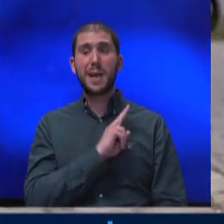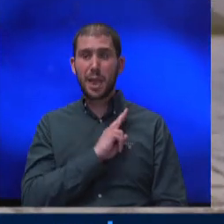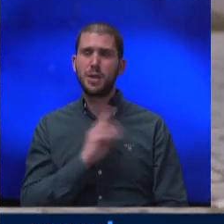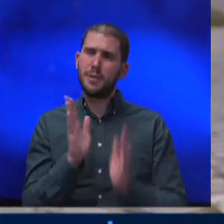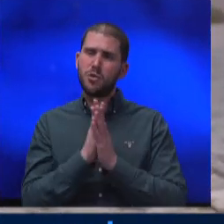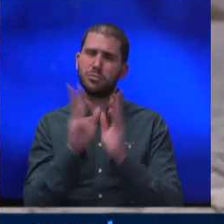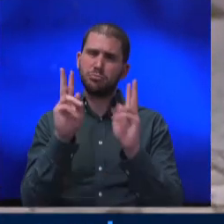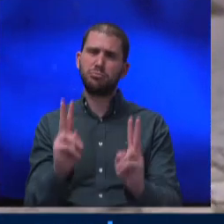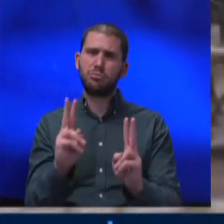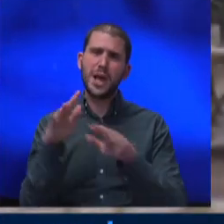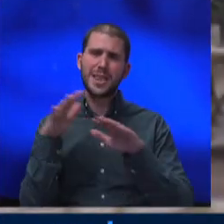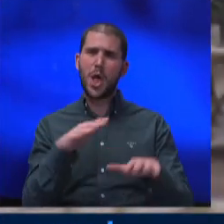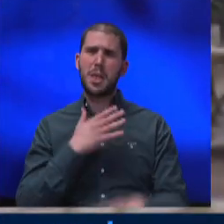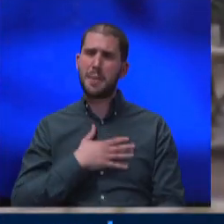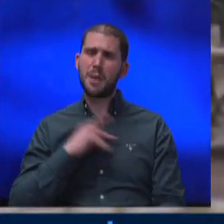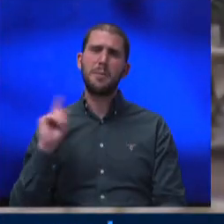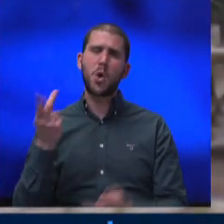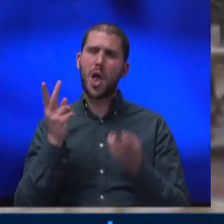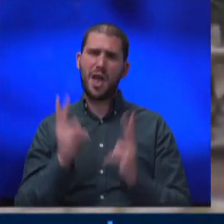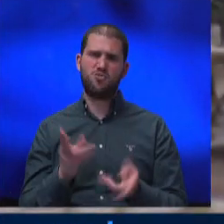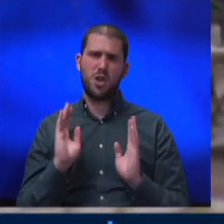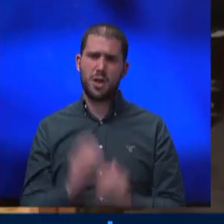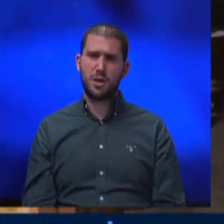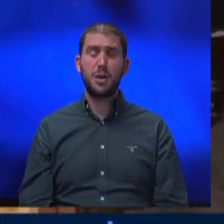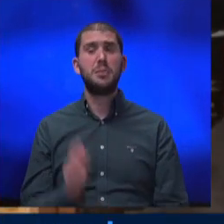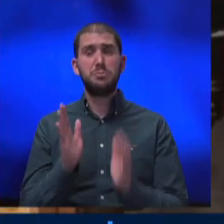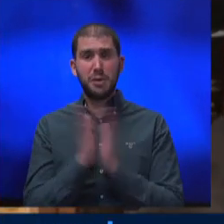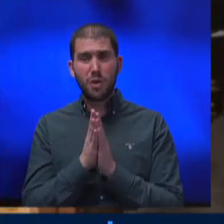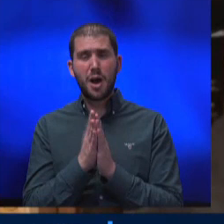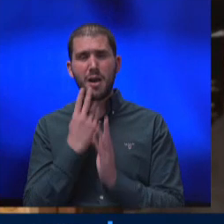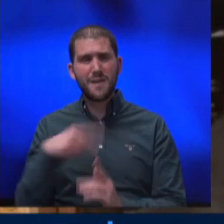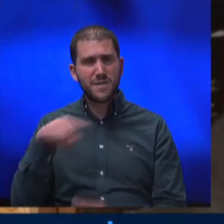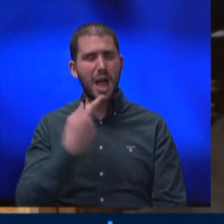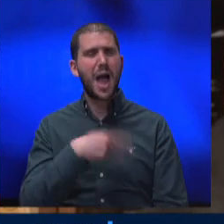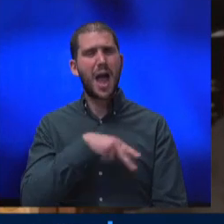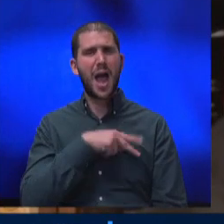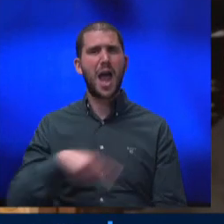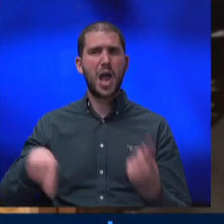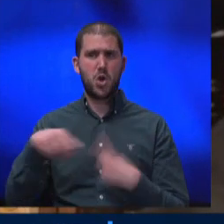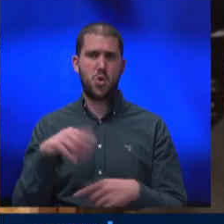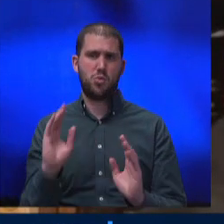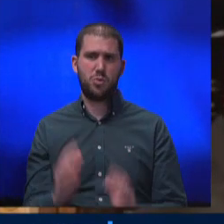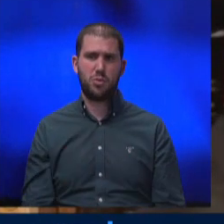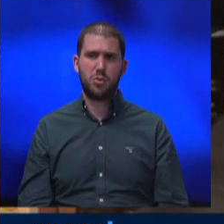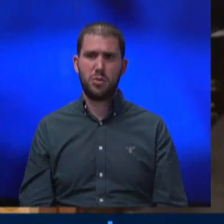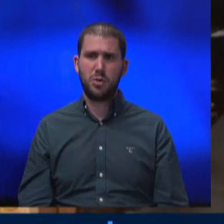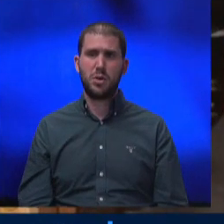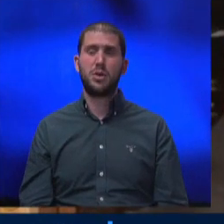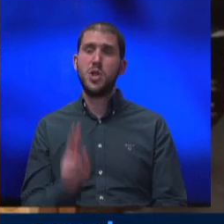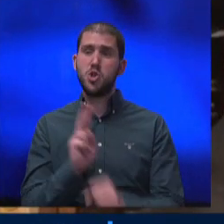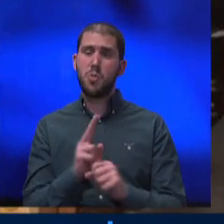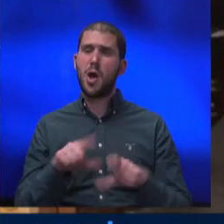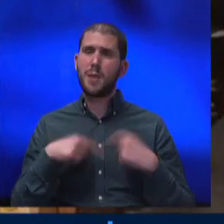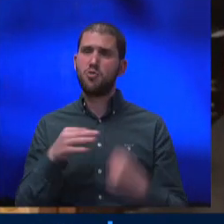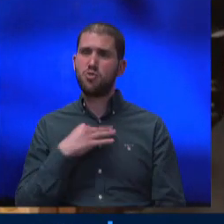את ההתקהלויות בחג בכל דרך שרק אפשר. Let us guarantee that we will be responsible to preserve